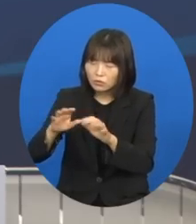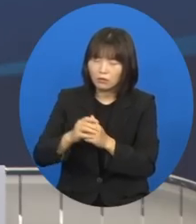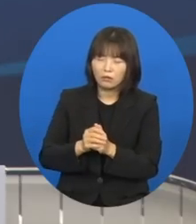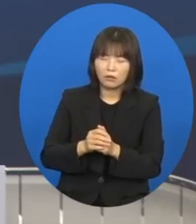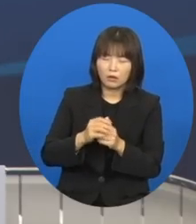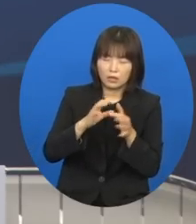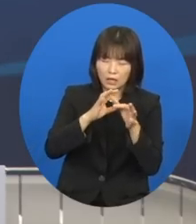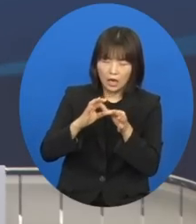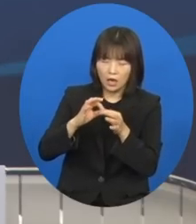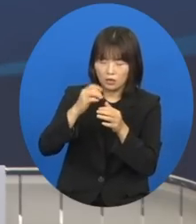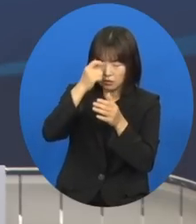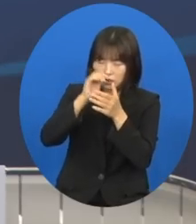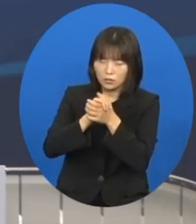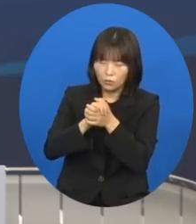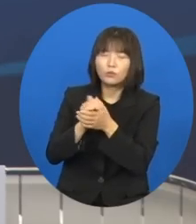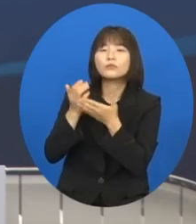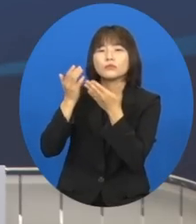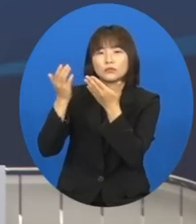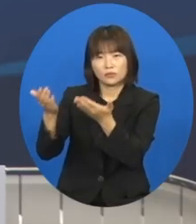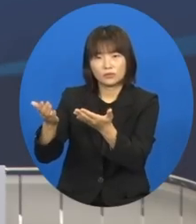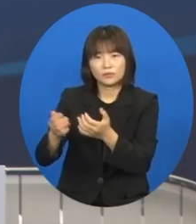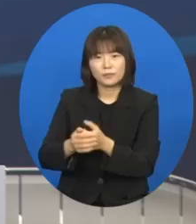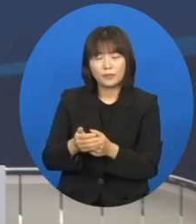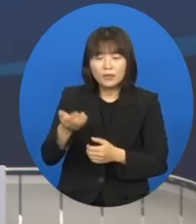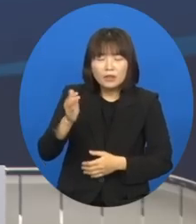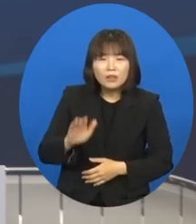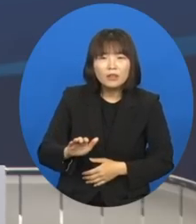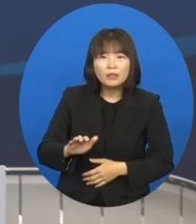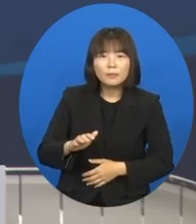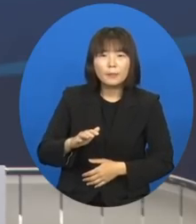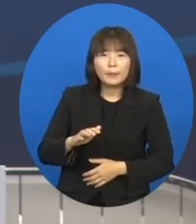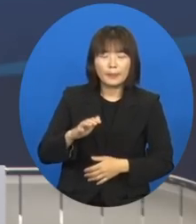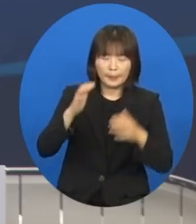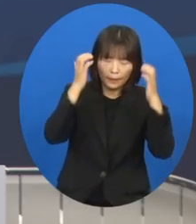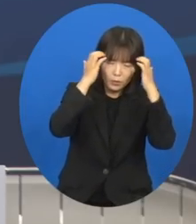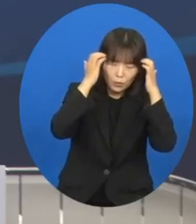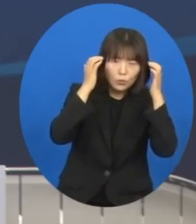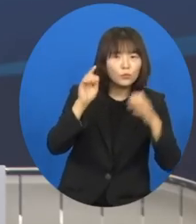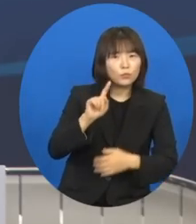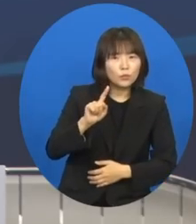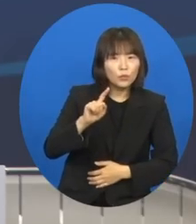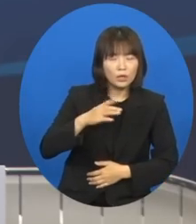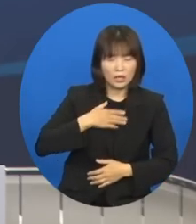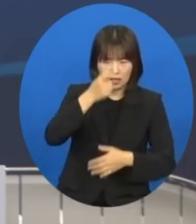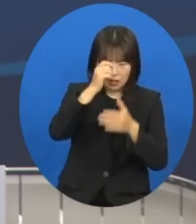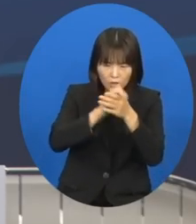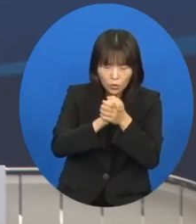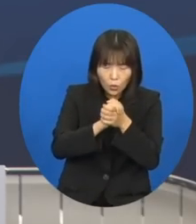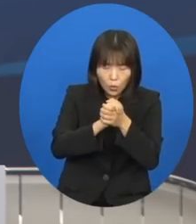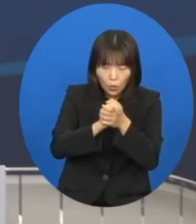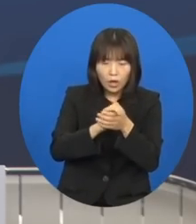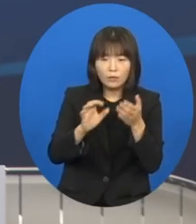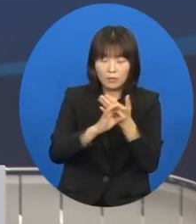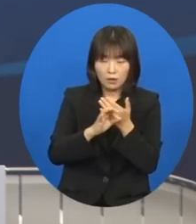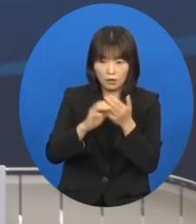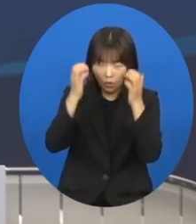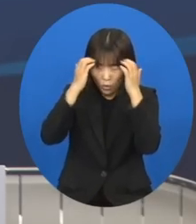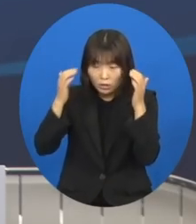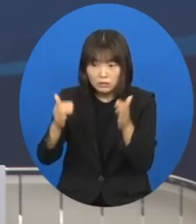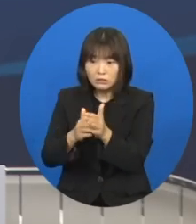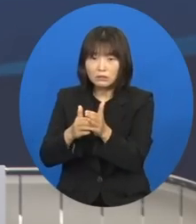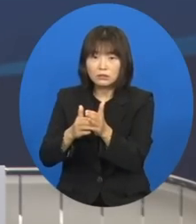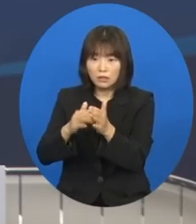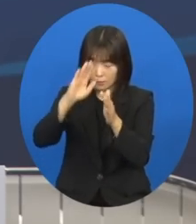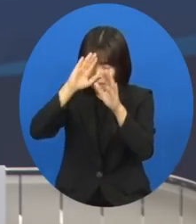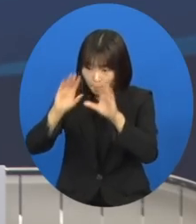합니다. 근데 어떻습니까? 이 고통이 내가 기도한다고 그 즉시 낫나요? 한번